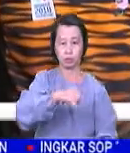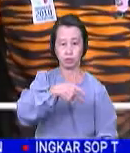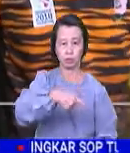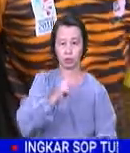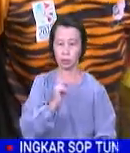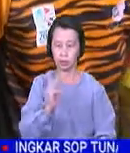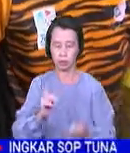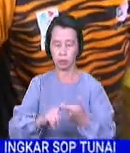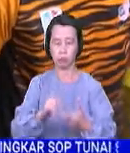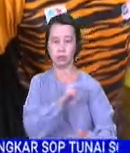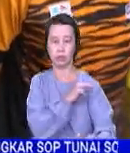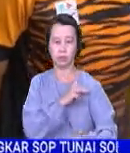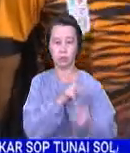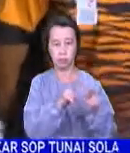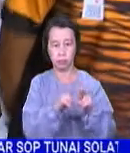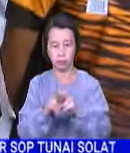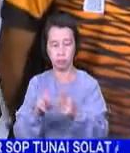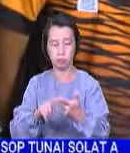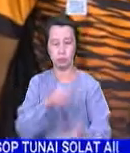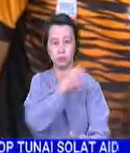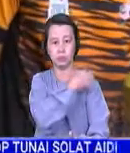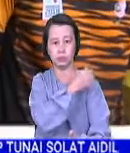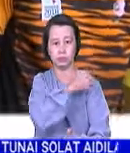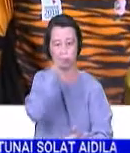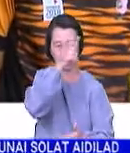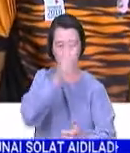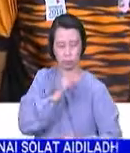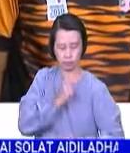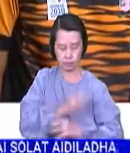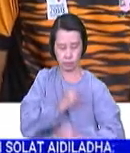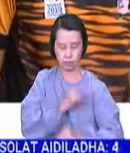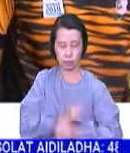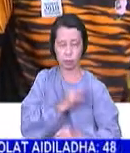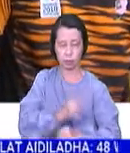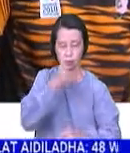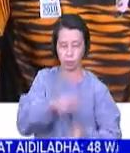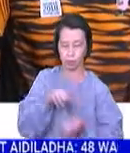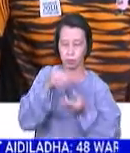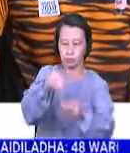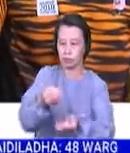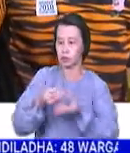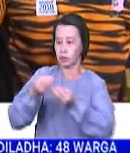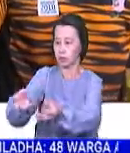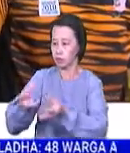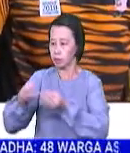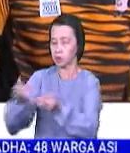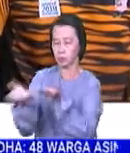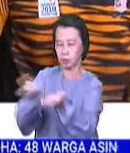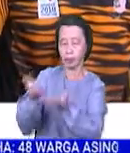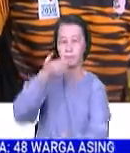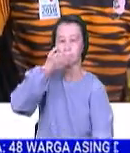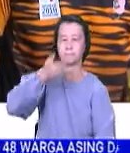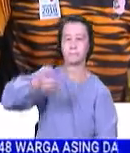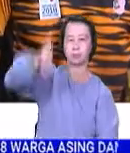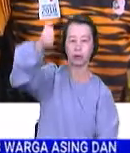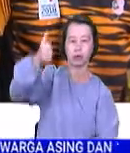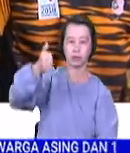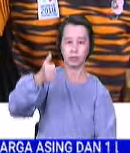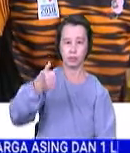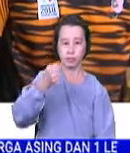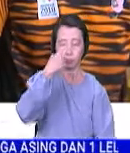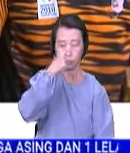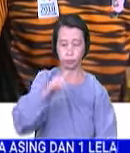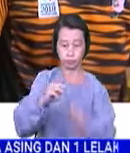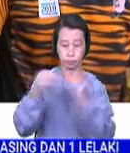penghulu dan nah pekerjaan sebenarnya sudah belum Eh lo untuk membeli karena sebisa yang terbayar hormatan yang